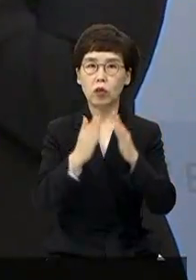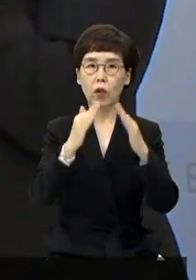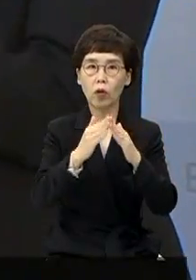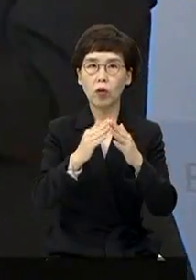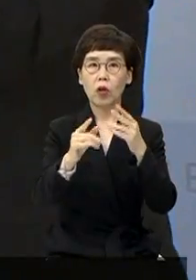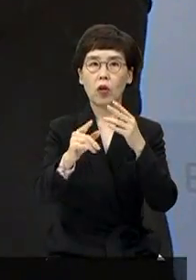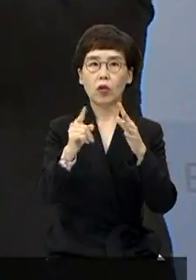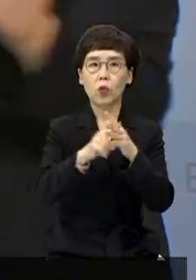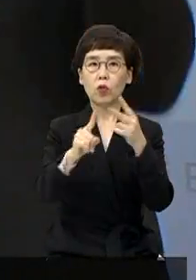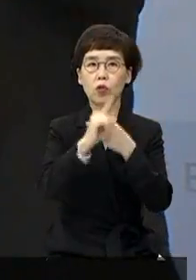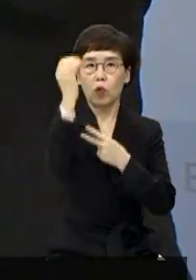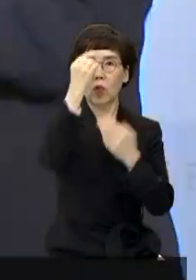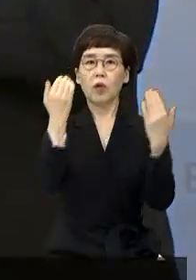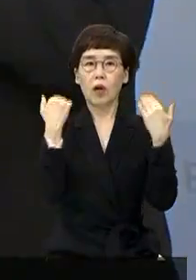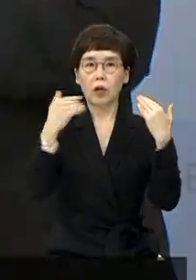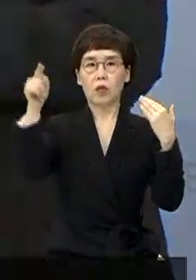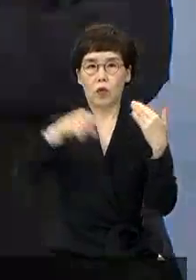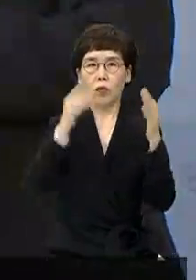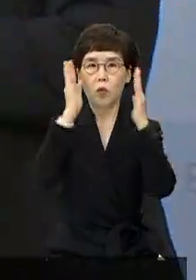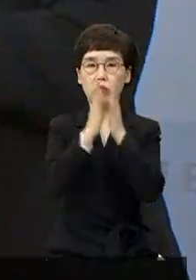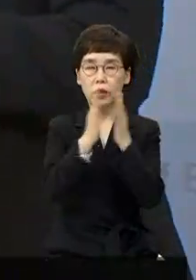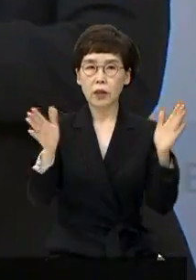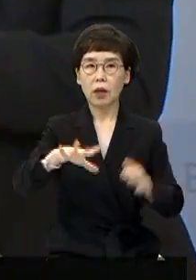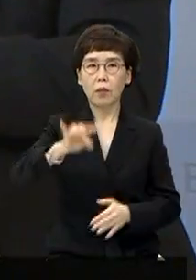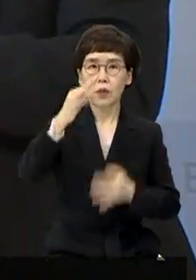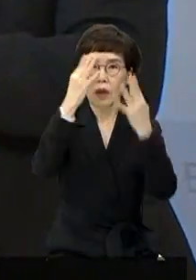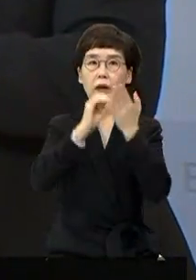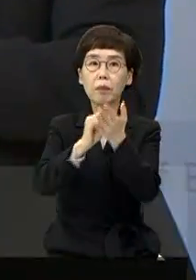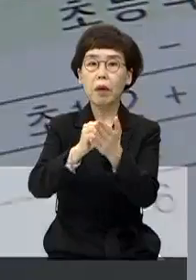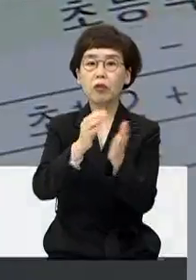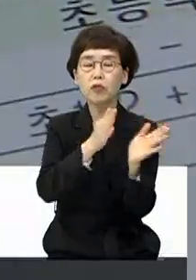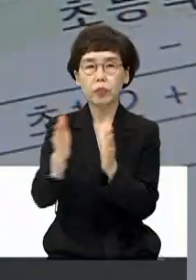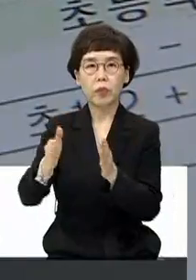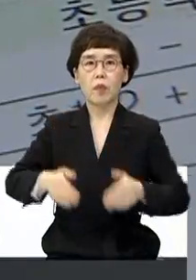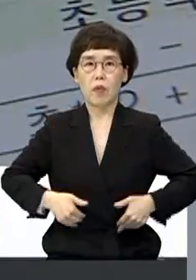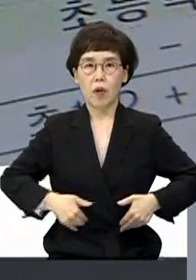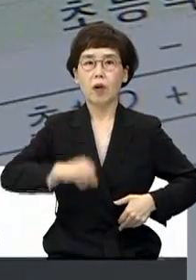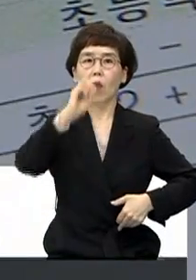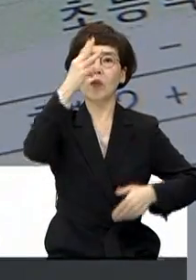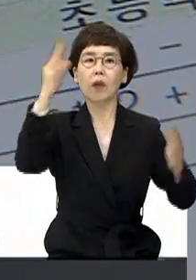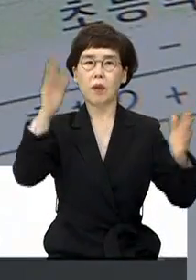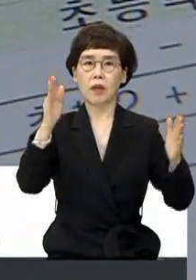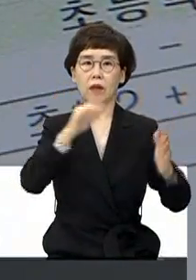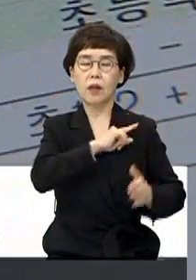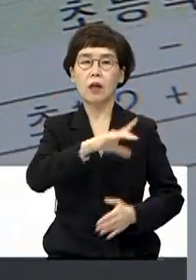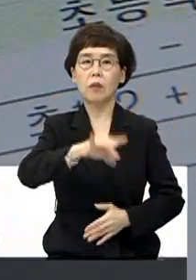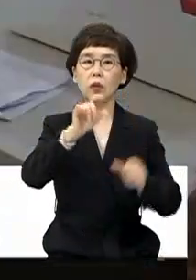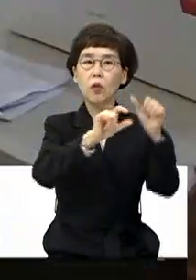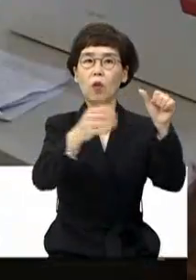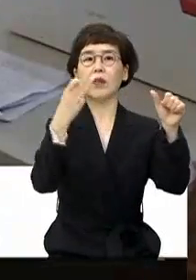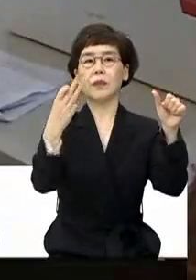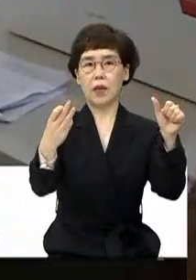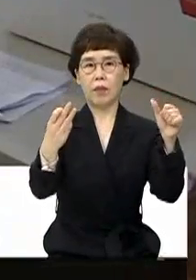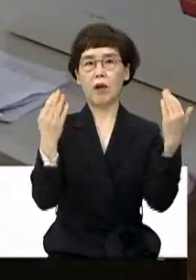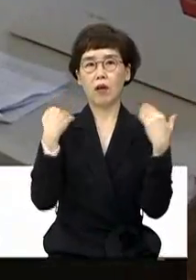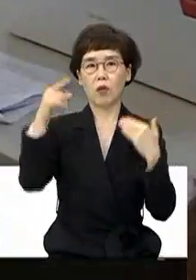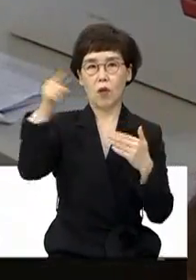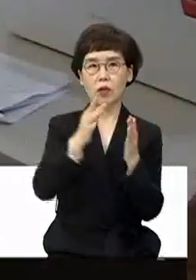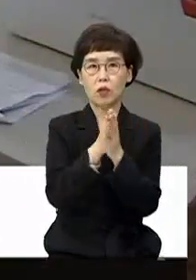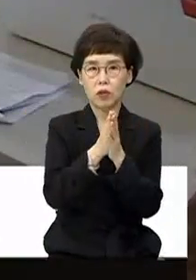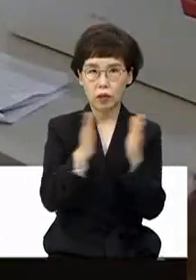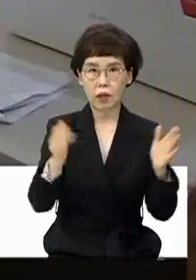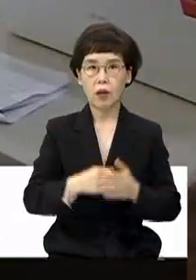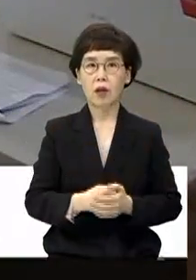등교 수업을 시작하기로 결정했습니다. 우선 대입 준비가 급한 고3 학생들이 가장 먼저 5월 13일 등교 수업을